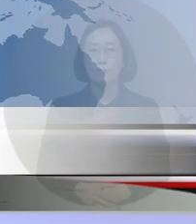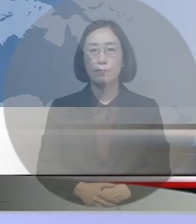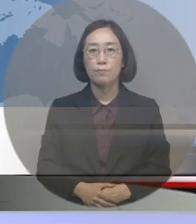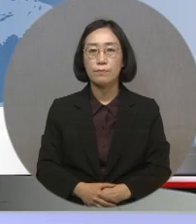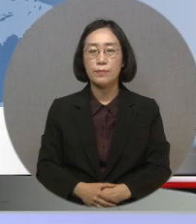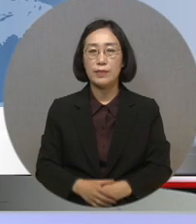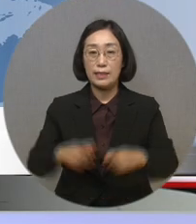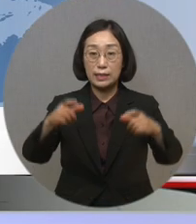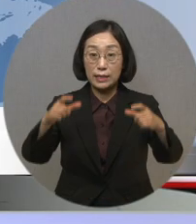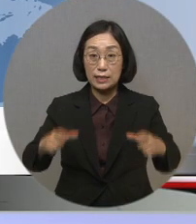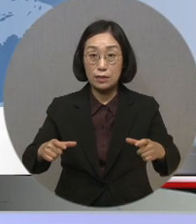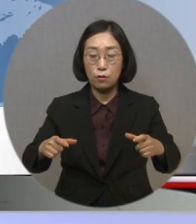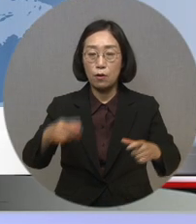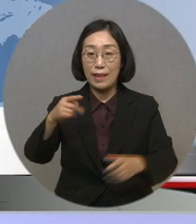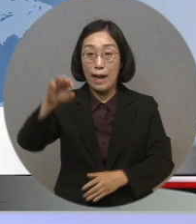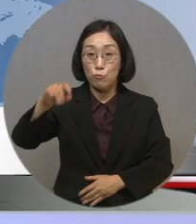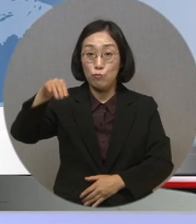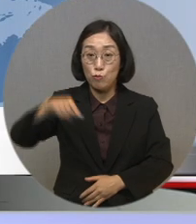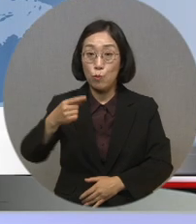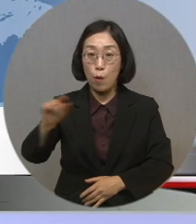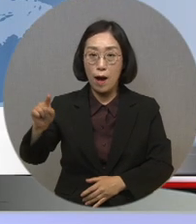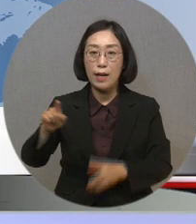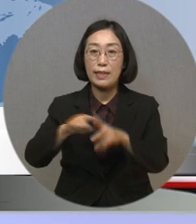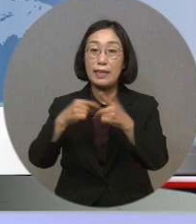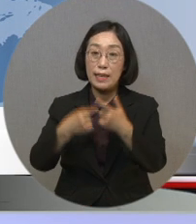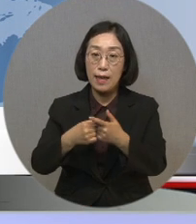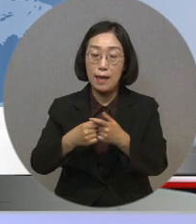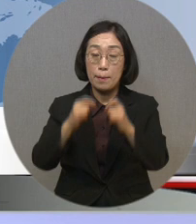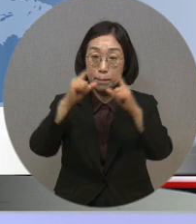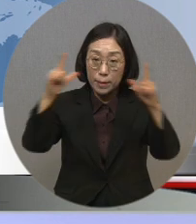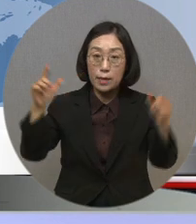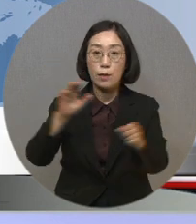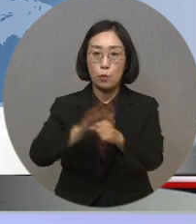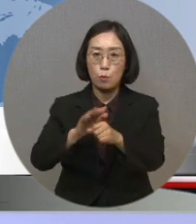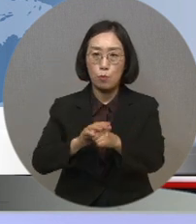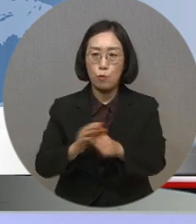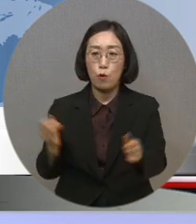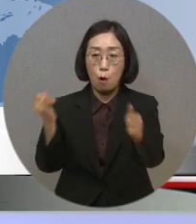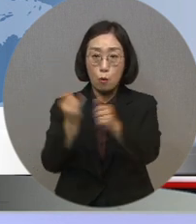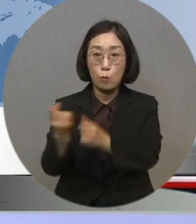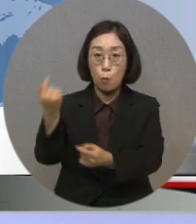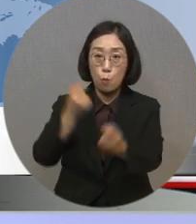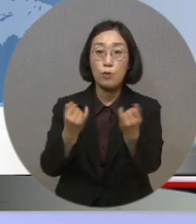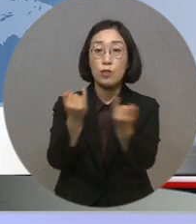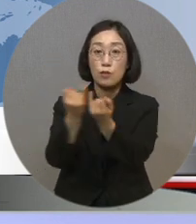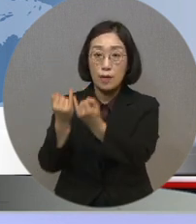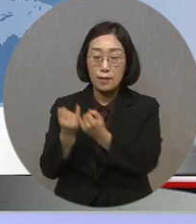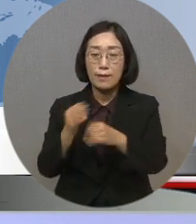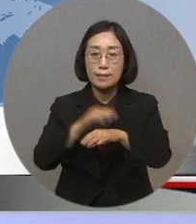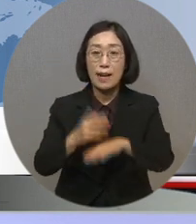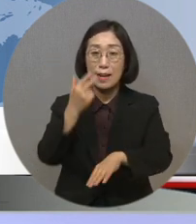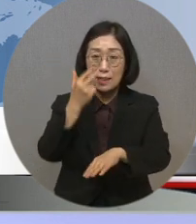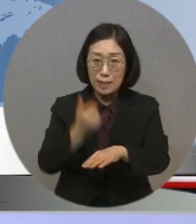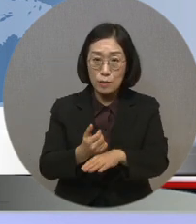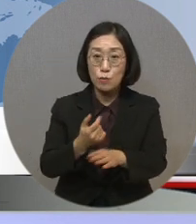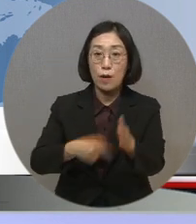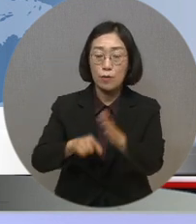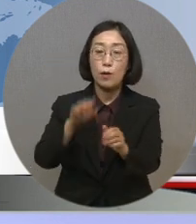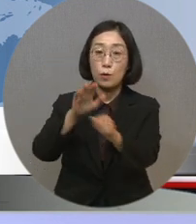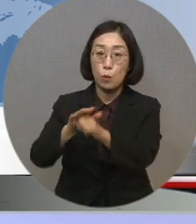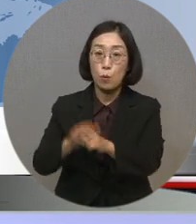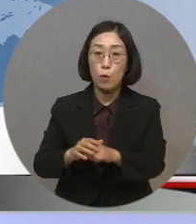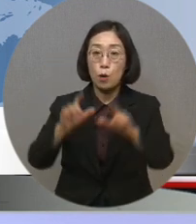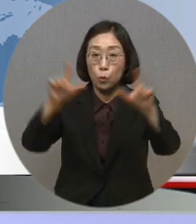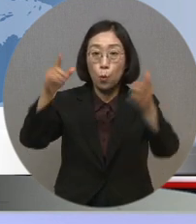지역 주민들의 다문화에 대한 이해를 높이고 결혼 이주 여성들이 한국 사회에 잘 정착하도록 힘써온